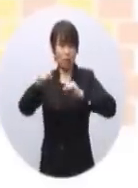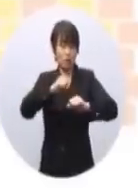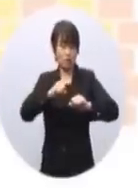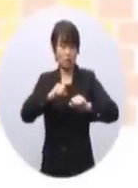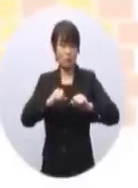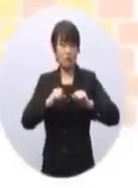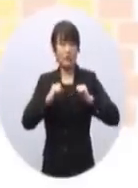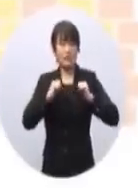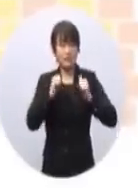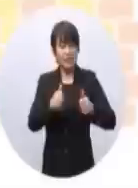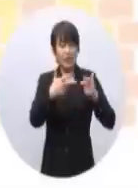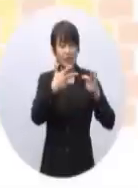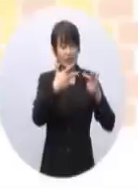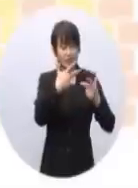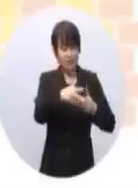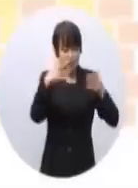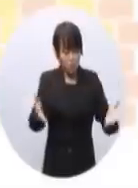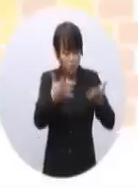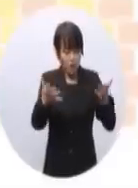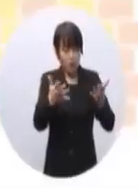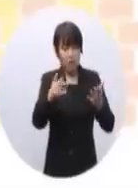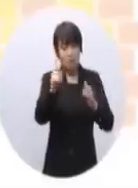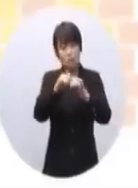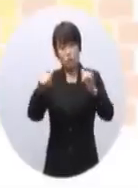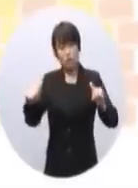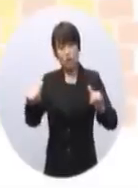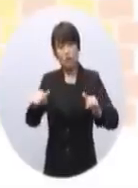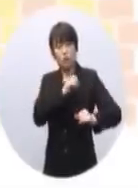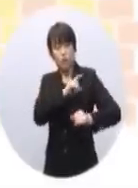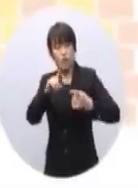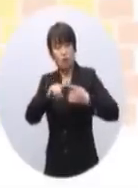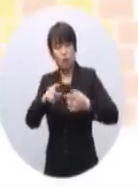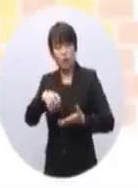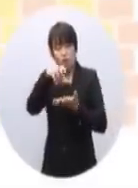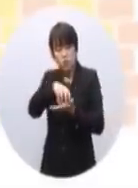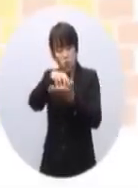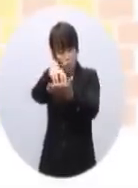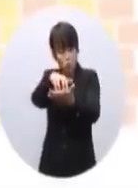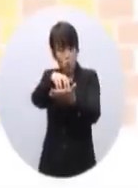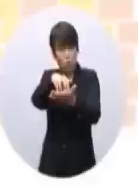崎を盛り上げた方々を積極的に表彰しています。